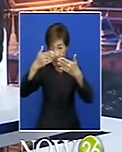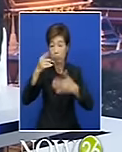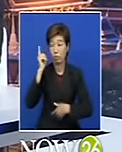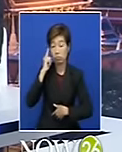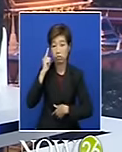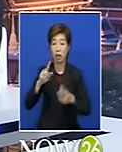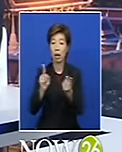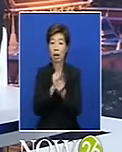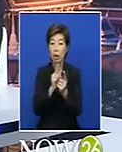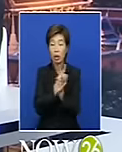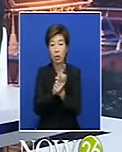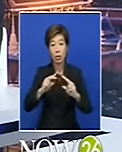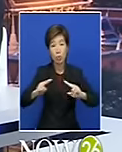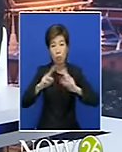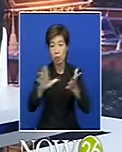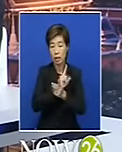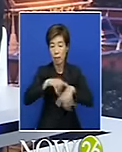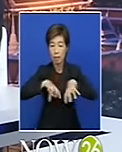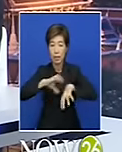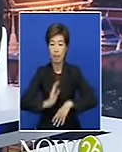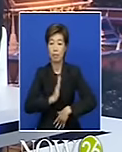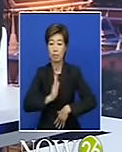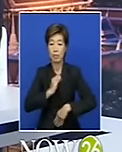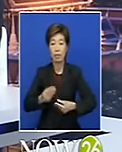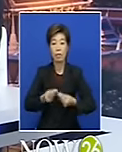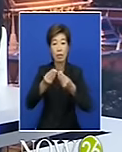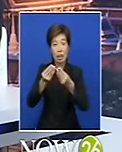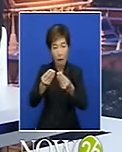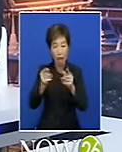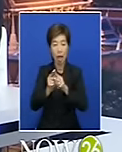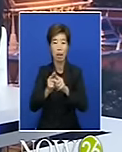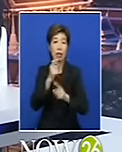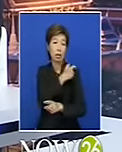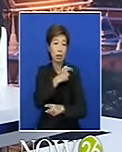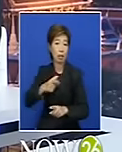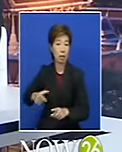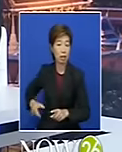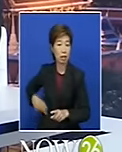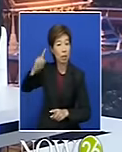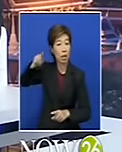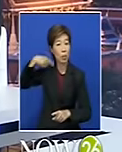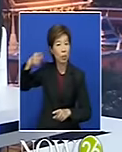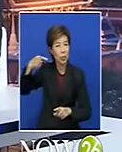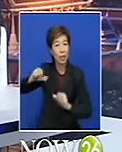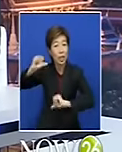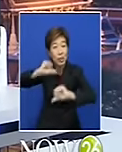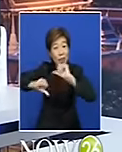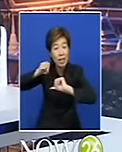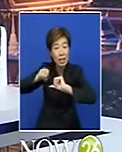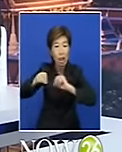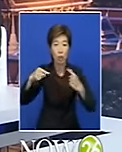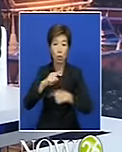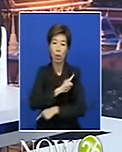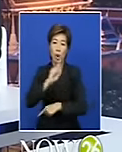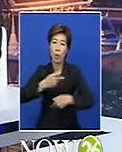กระทรวงวัฒนธรรมจัดงานเฉลิมพระเกียรติสมเด็จพระเจ้าลูกเธอเจ้าฟ้าจุฬาภรณ์วลัยลักษณ์อัครราชกุมารีเนื่องในโอกาสวัน